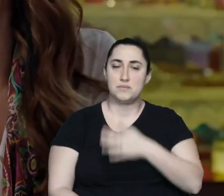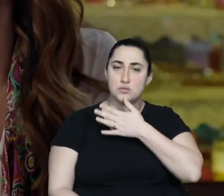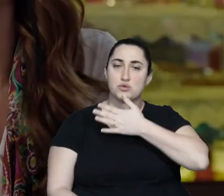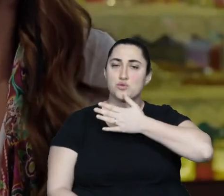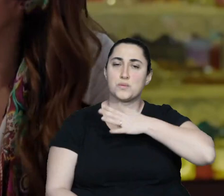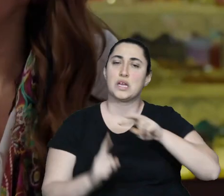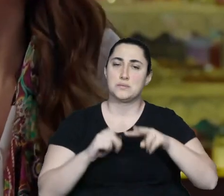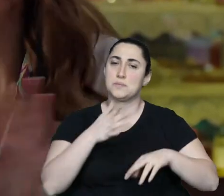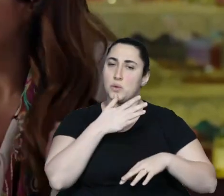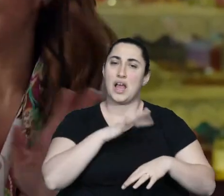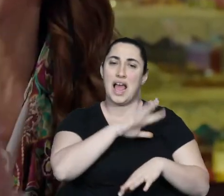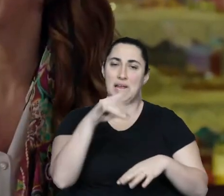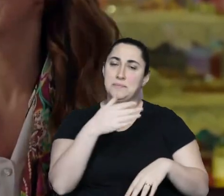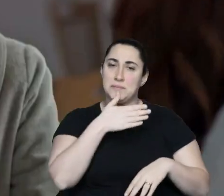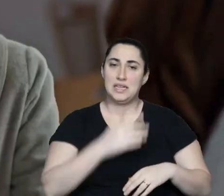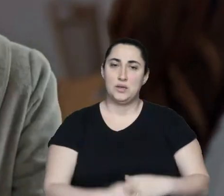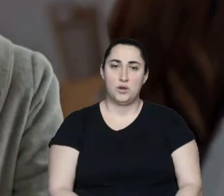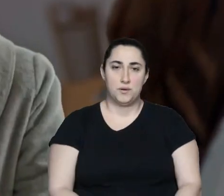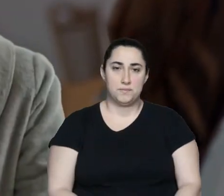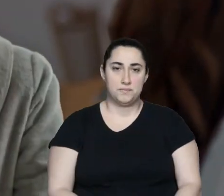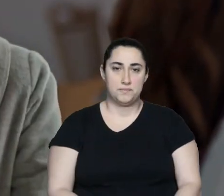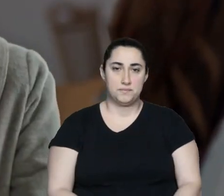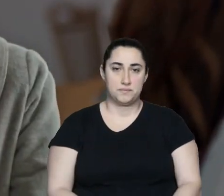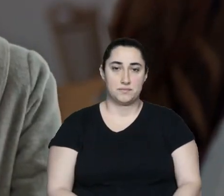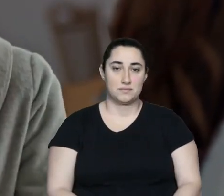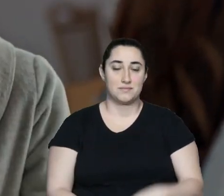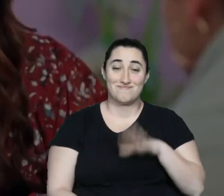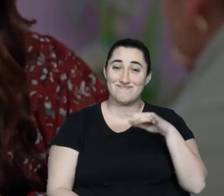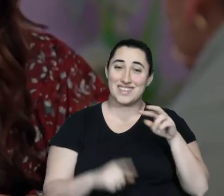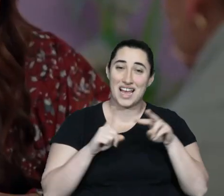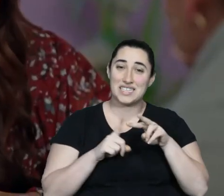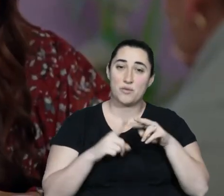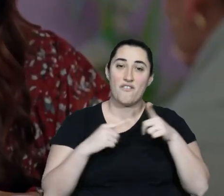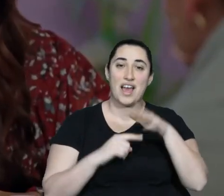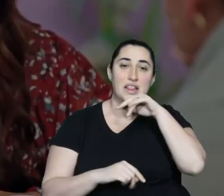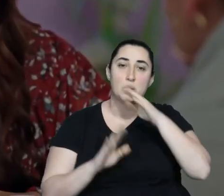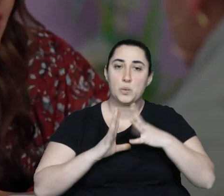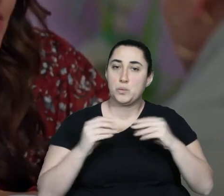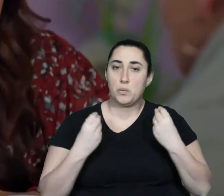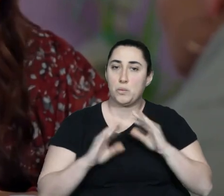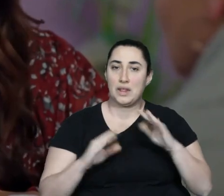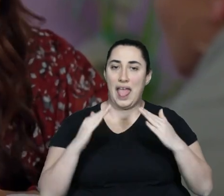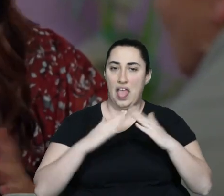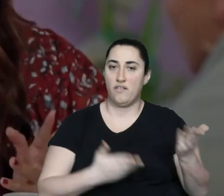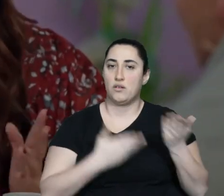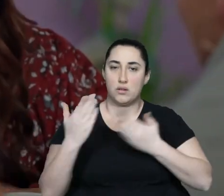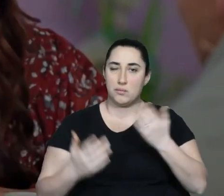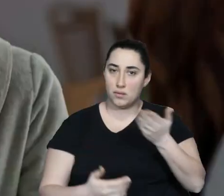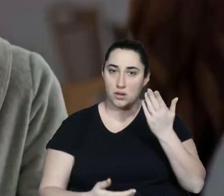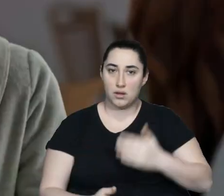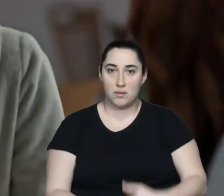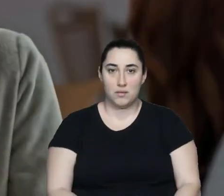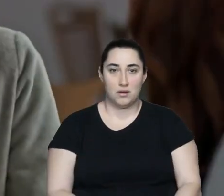Biliyoruz Nazmiye'ciğim, biliyoruz. Herkes biliyor. Biliyoruz. Nazmiye, Faik de düzelmiş. Eve çıkarıyorlarmış, ne